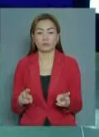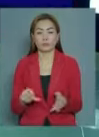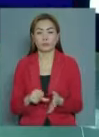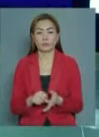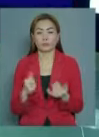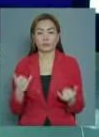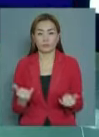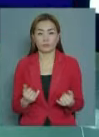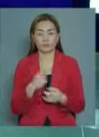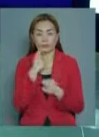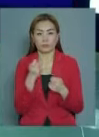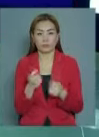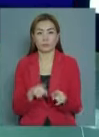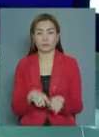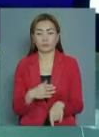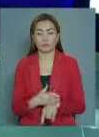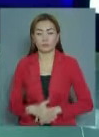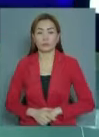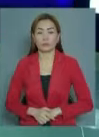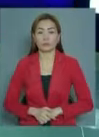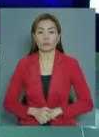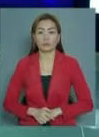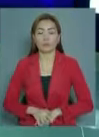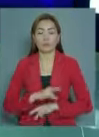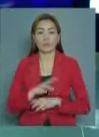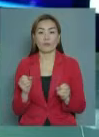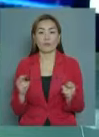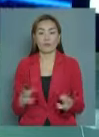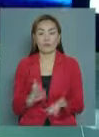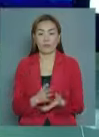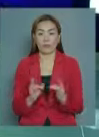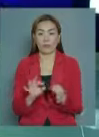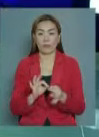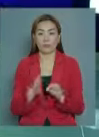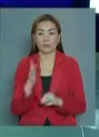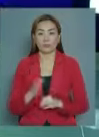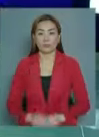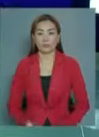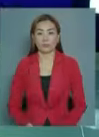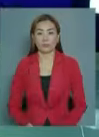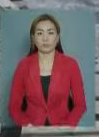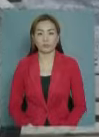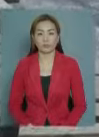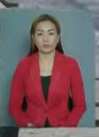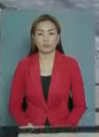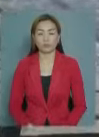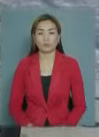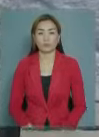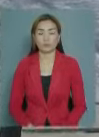ету мақсатында сақтық шаралары да ұмытылған жоқ. Жалпы мереке қалай өтті? Сюжетке зер